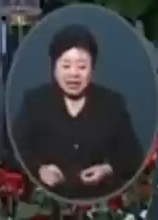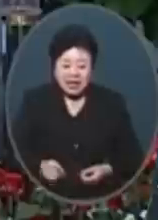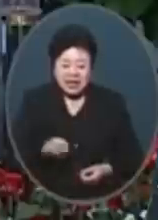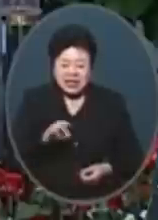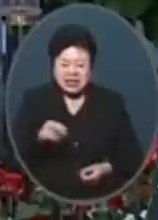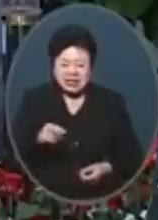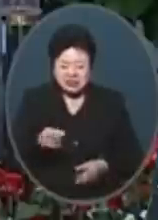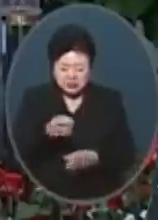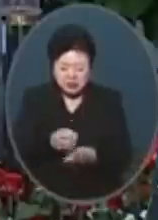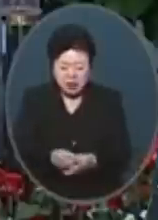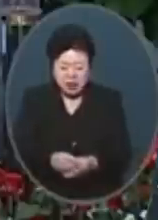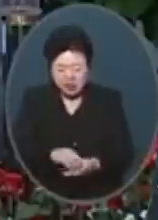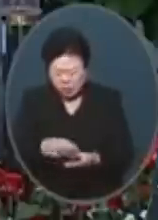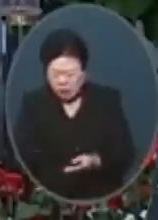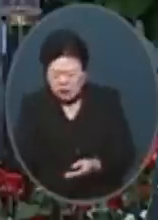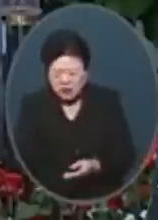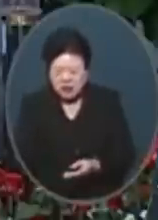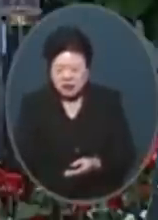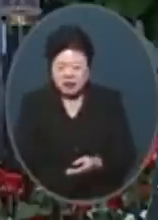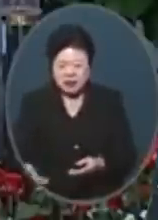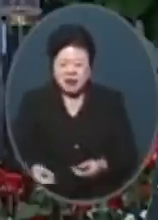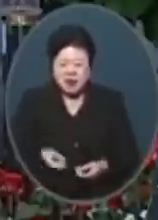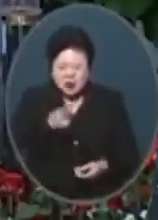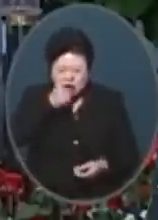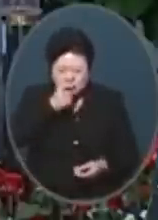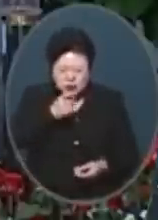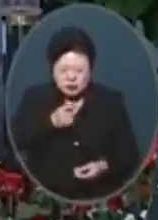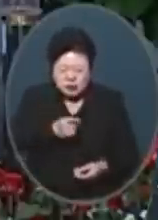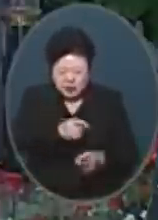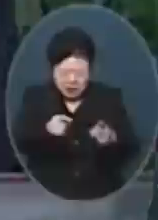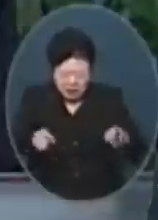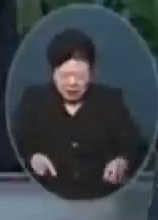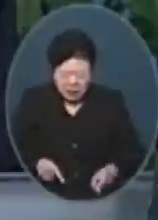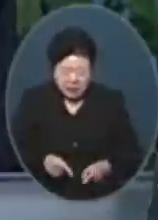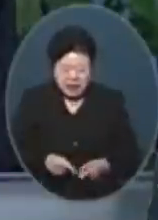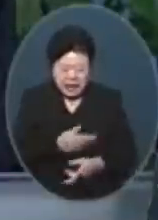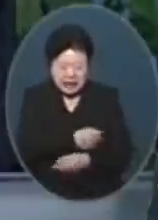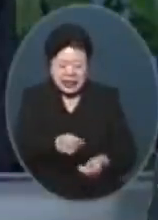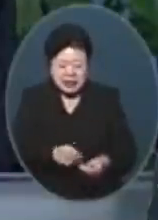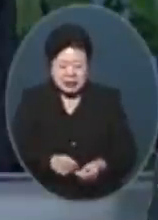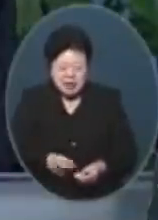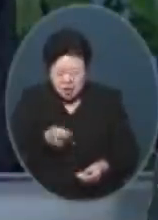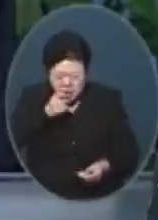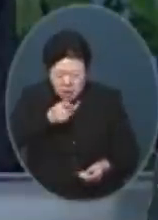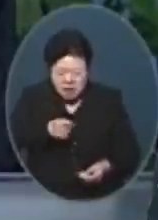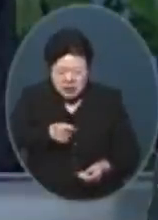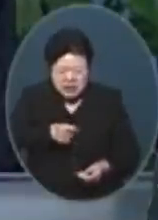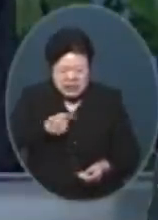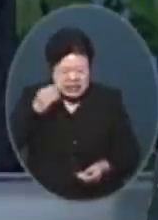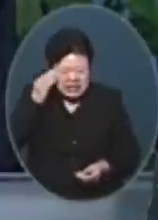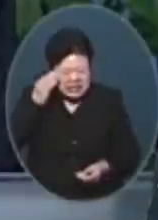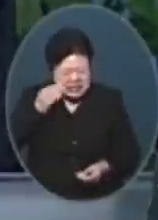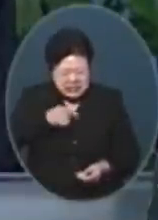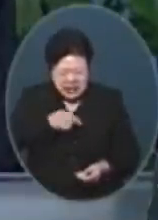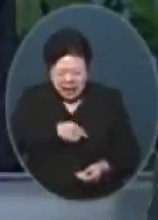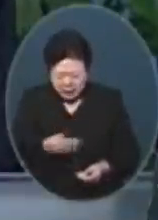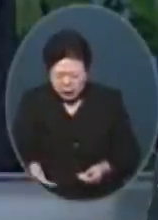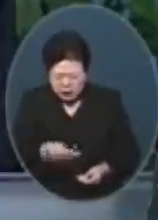기울어져서 잉크가 계약서에 번져 들어가서